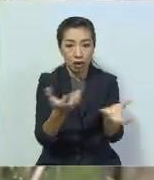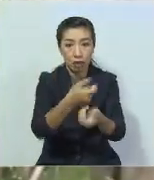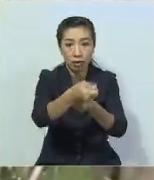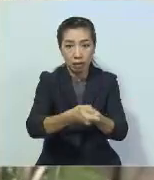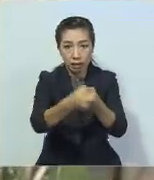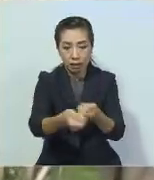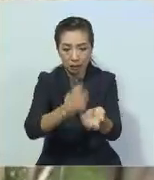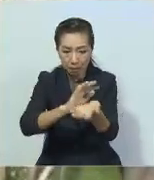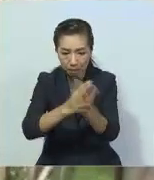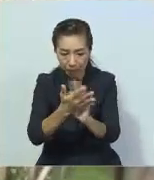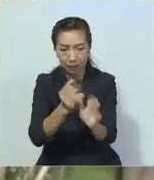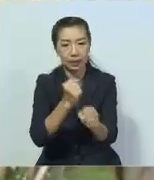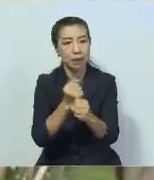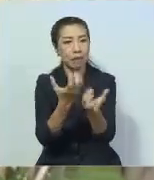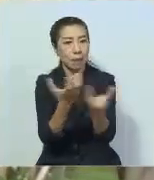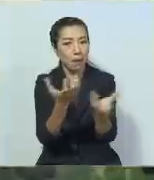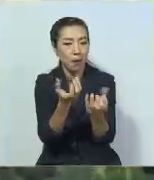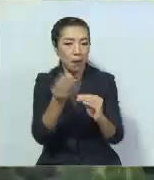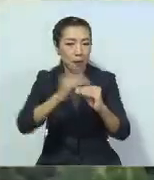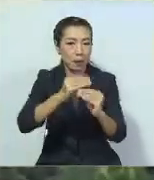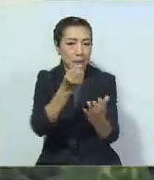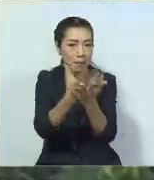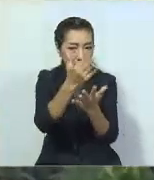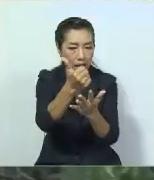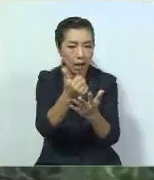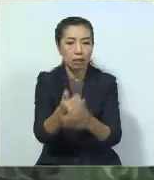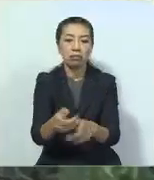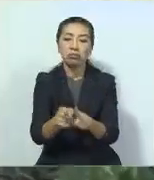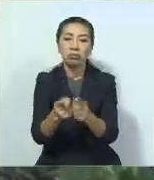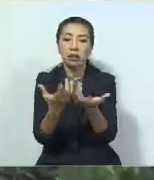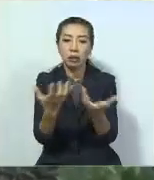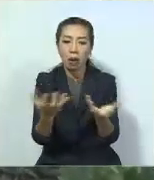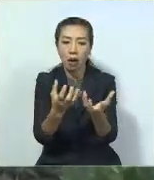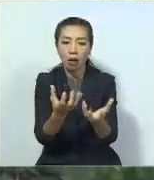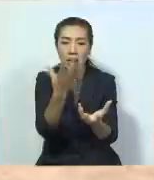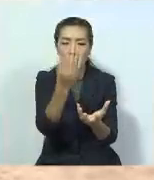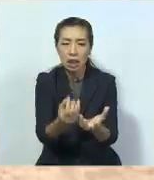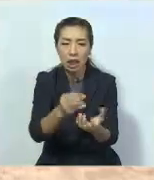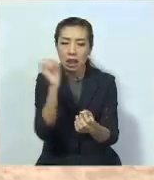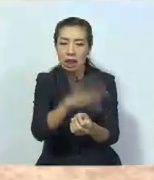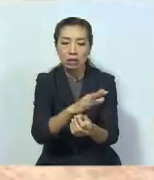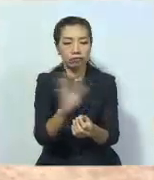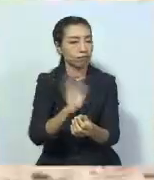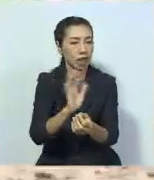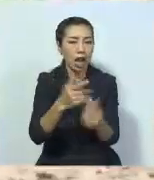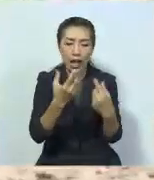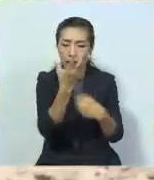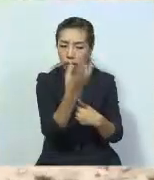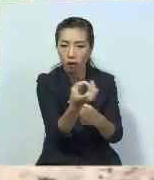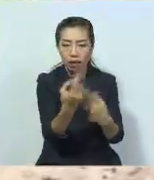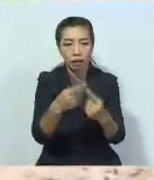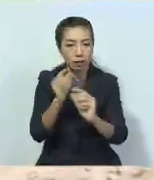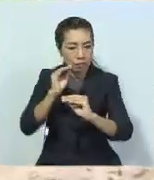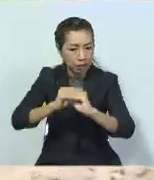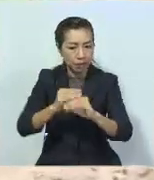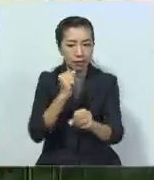และประมงควบคู่ไปกับการลดของเสียให้น้อยที่สุดหรือว่าลดของเสียให้เป็นศูนย์ด้วยการเพิ่มประสิทธิภาพการ